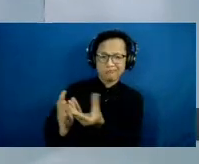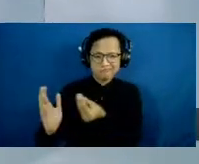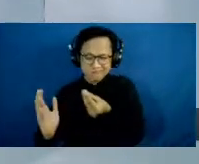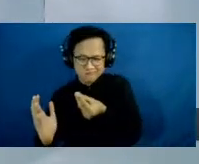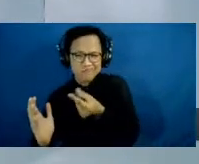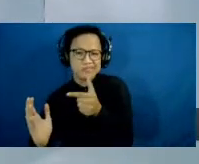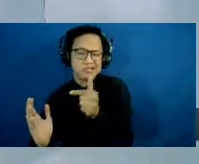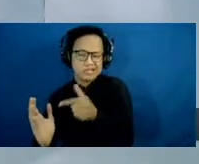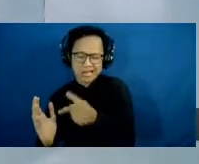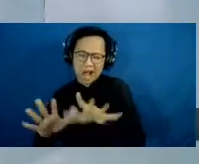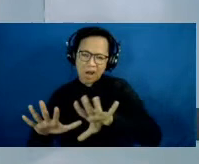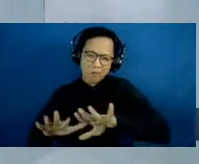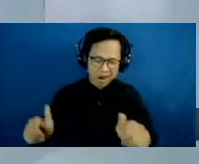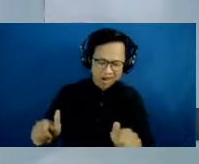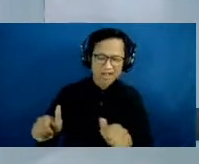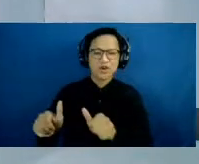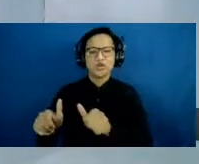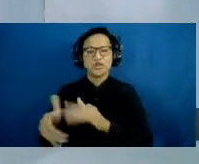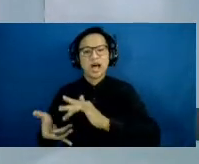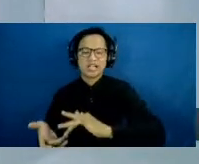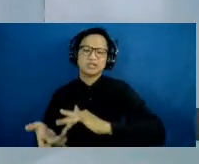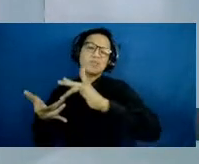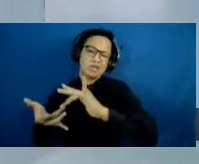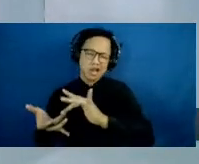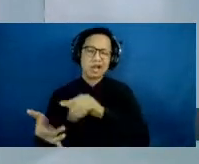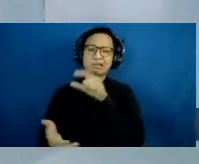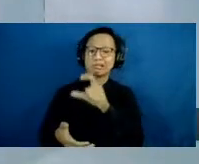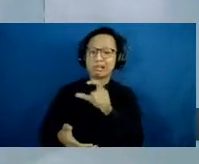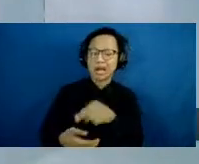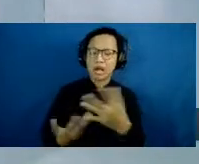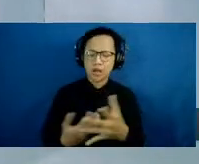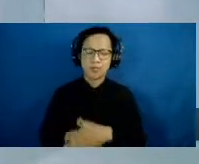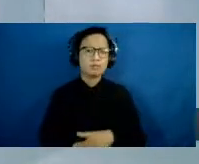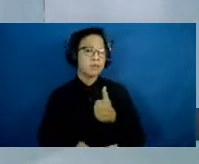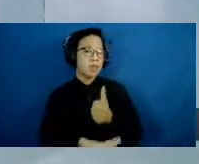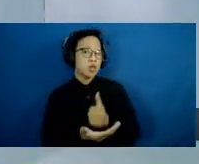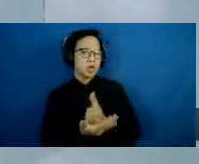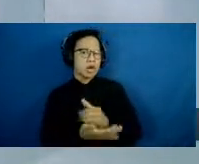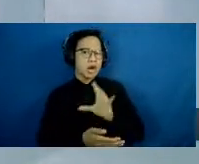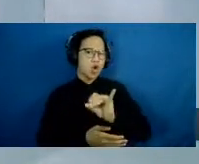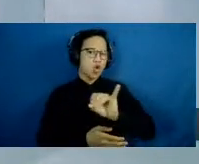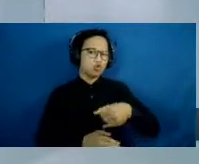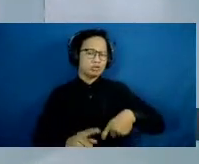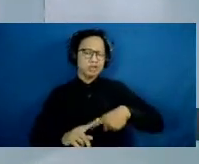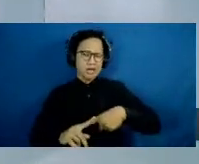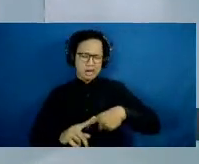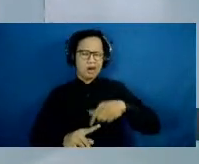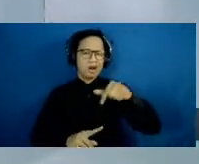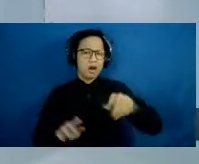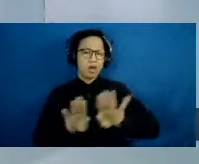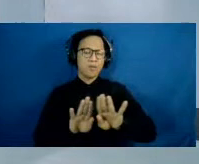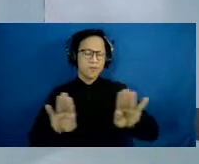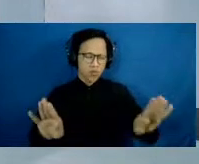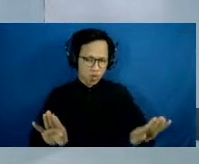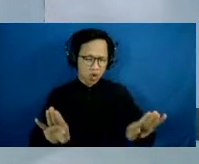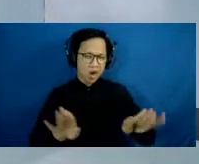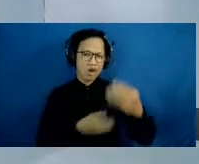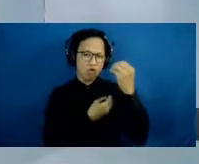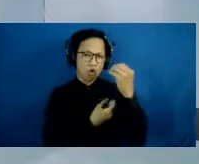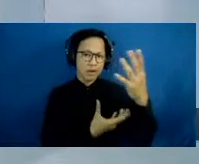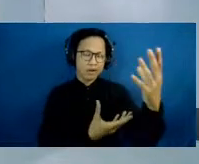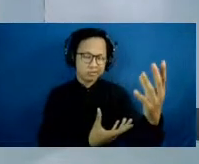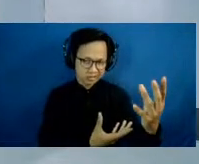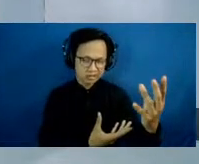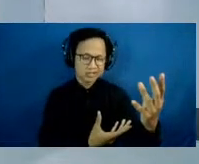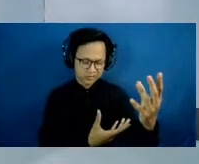itu aman dan legal. Nah, sebenarnya sih kalau dari kami di OJK, kita membuka sebuah kanal informasi